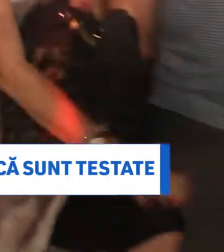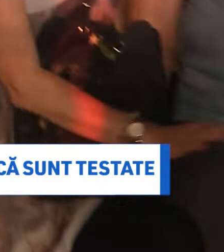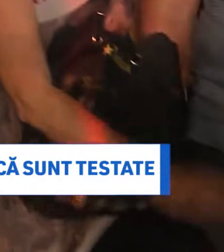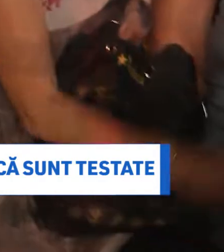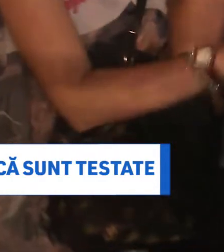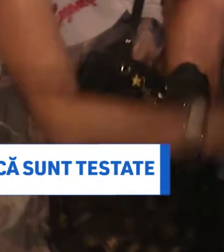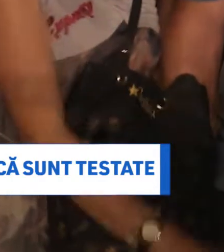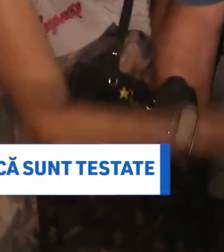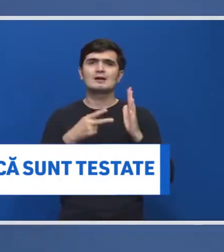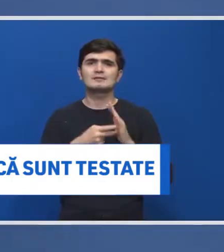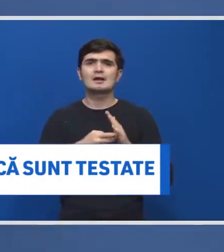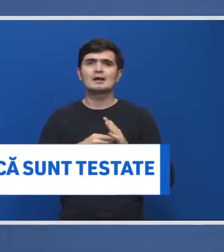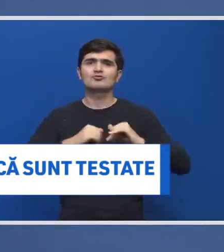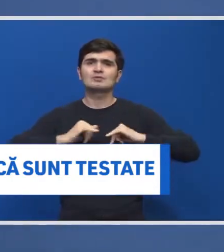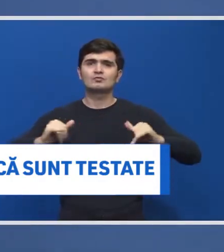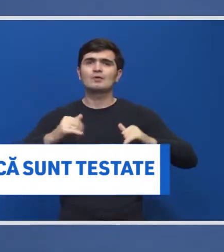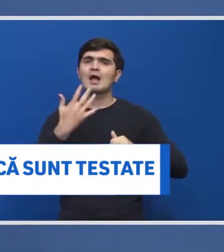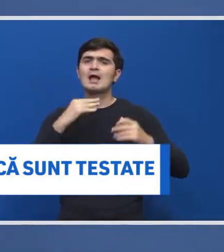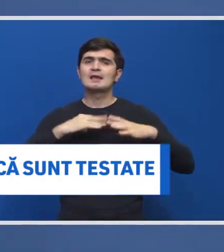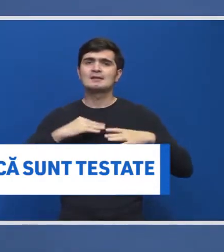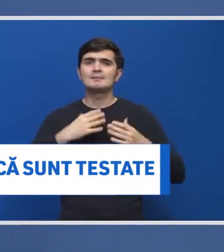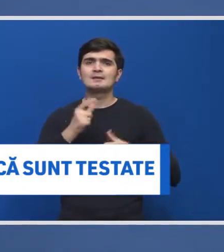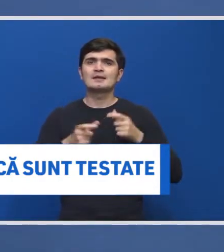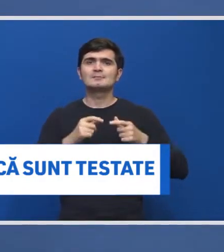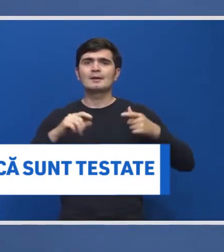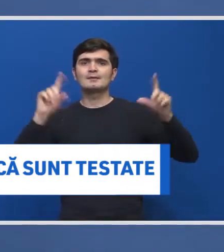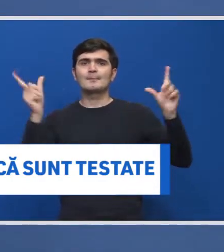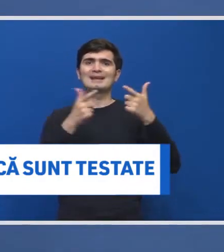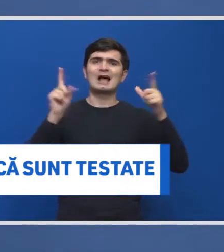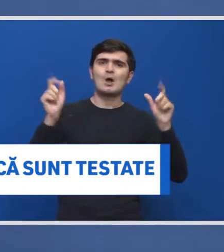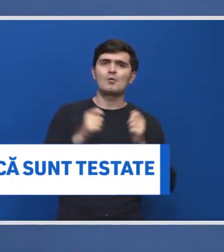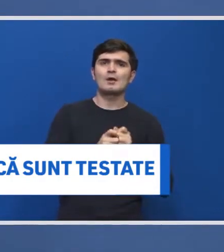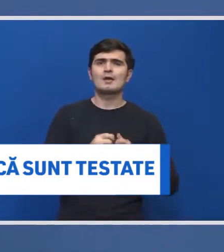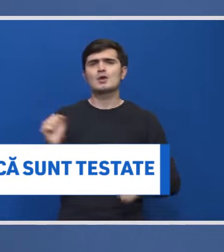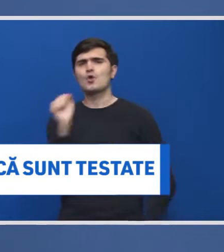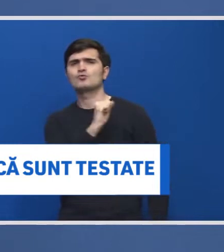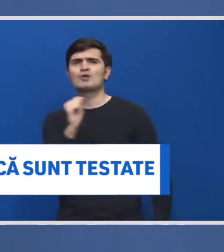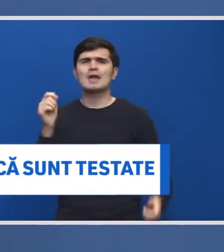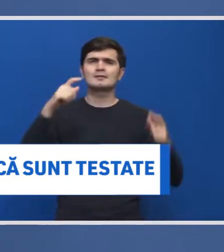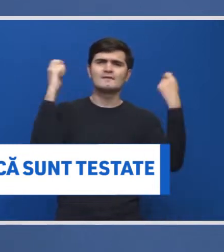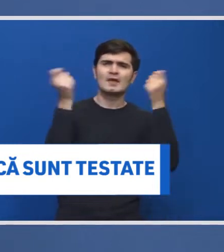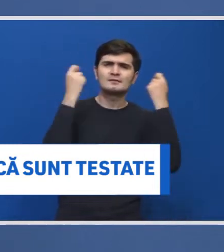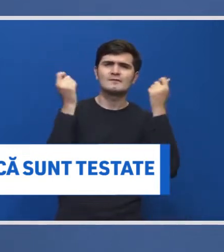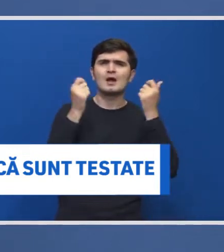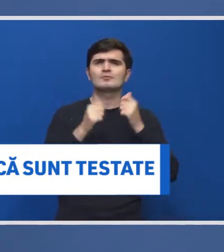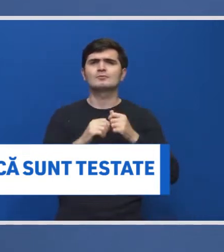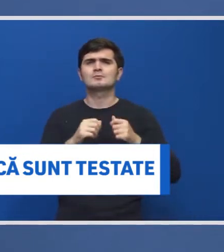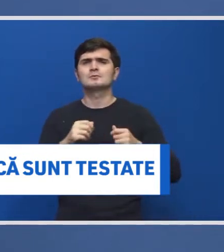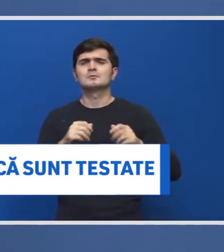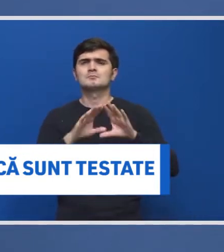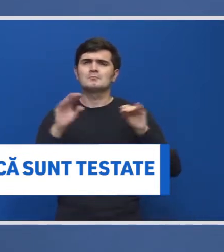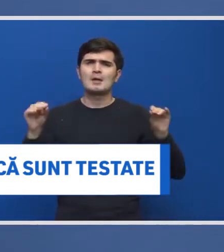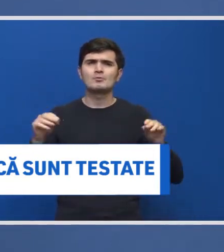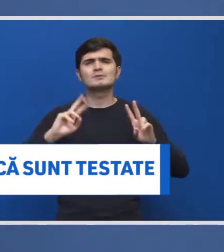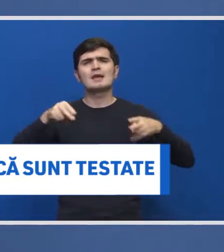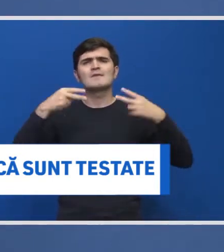Se permite organizarea și desfășurarea în aer liber a spectacolelor, concertelor, festivaluri publice și private sau a